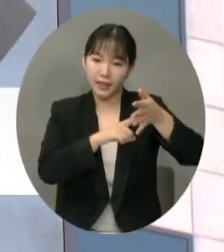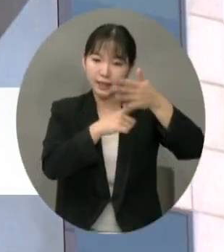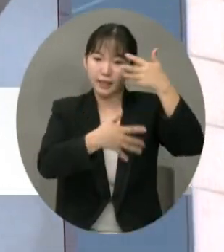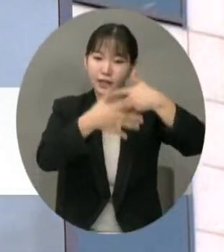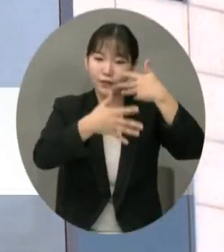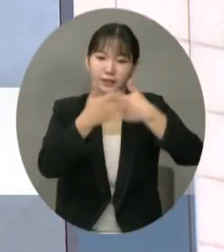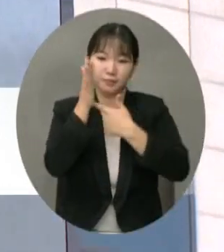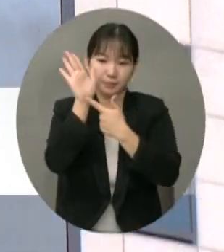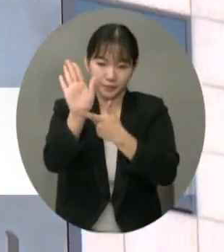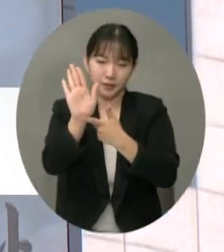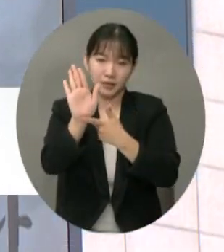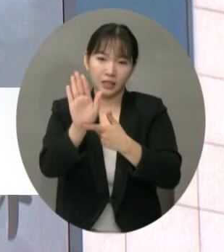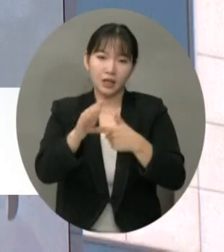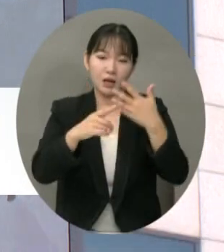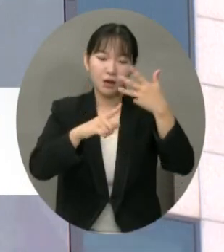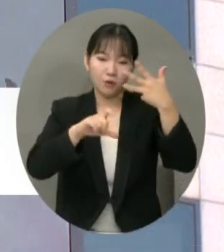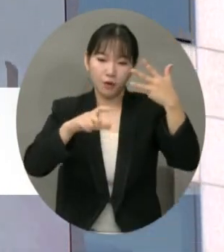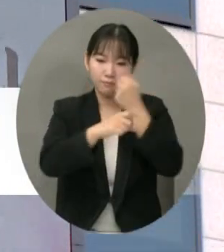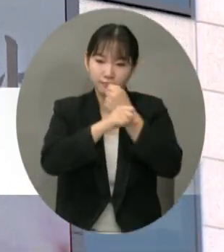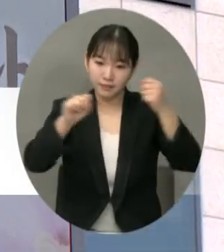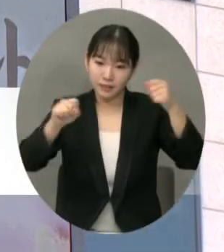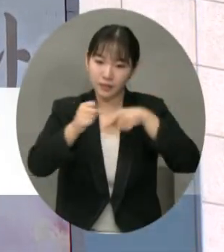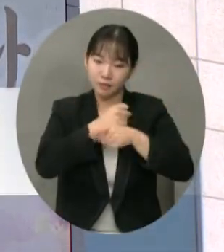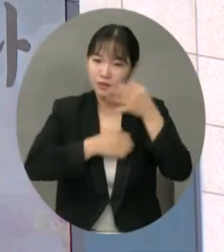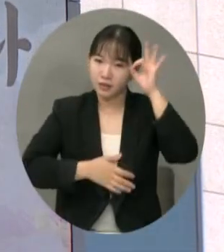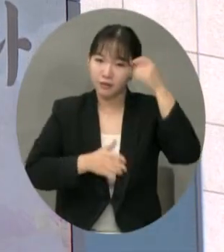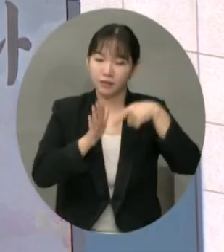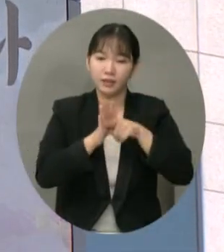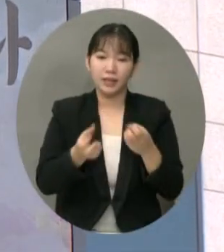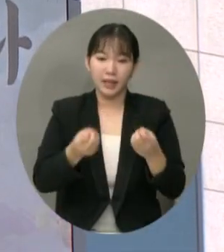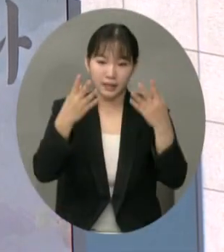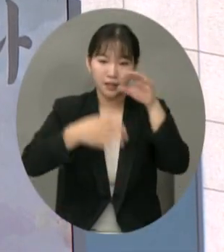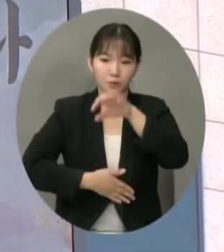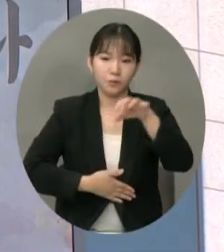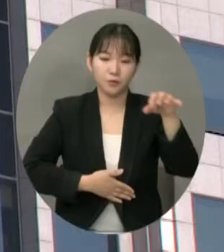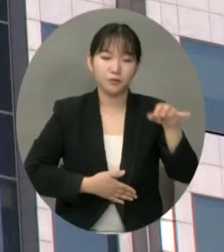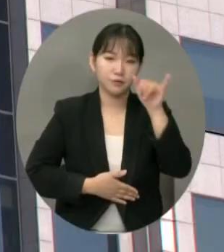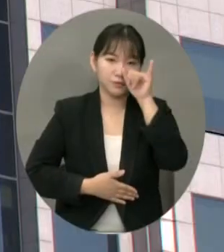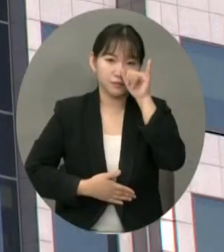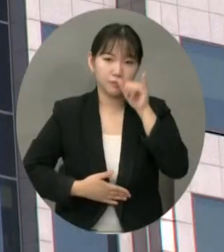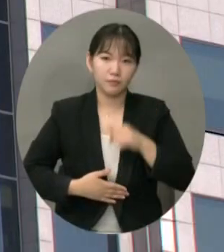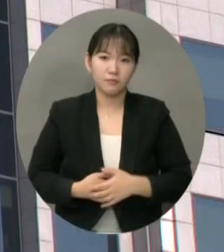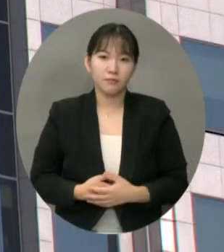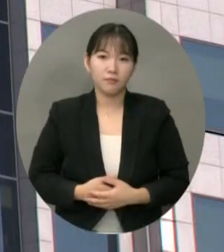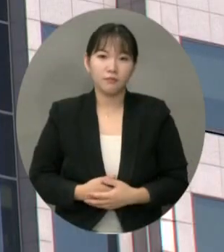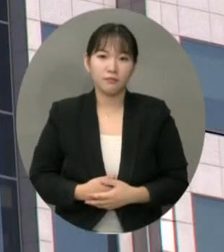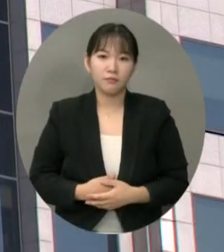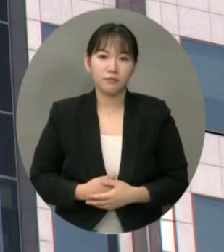영상이 공개되는데 광복의 의미를 되새기기 위한 행사가 곳곳에서 이어졌습니다 니다